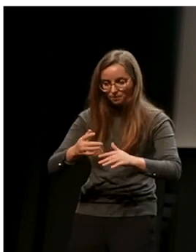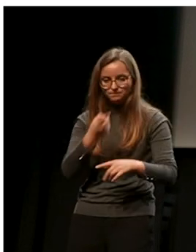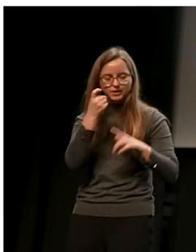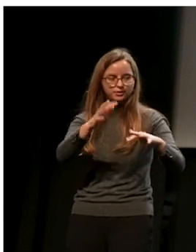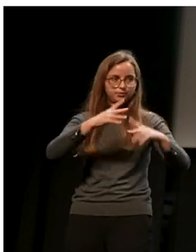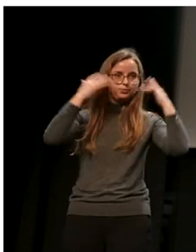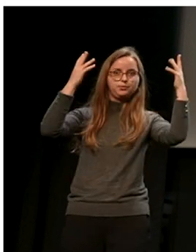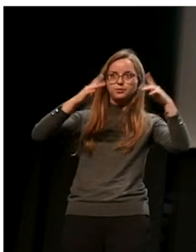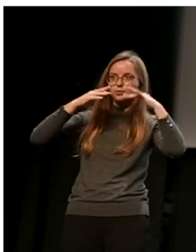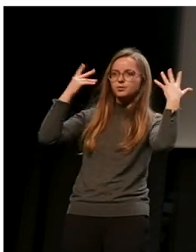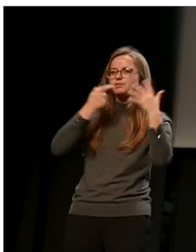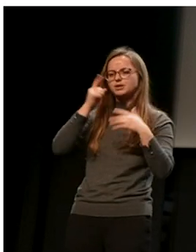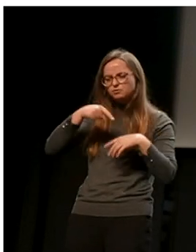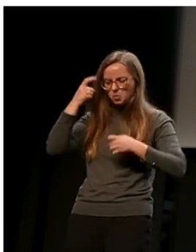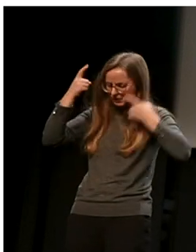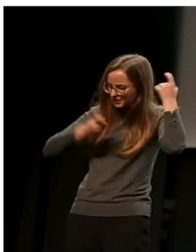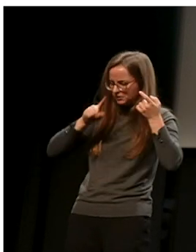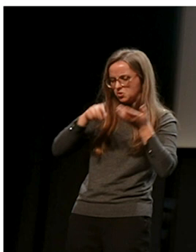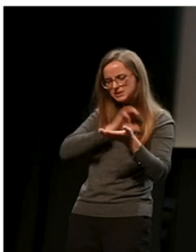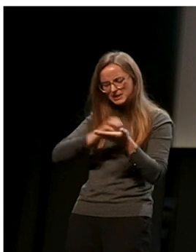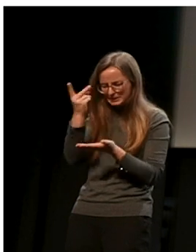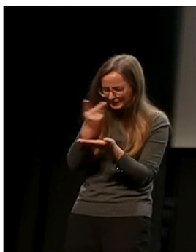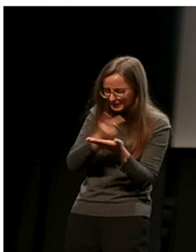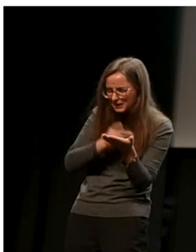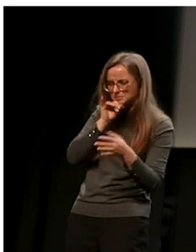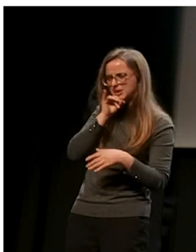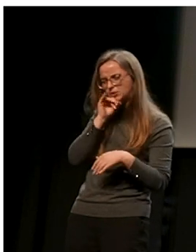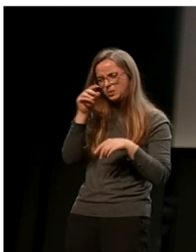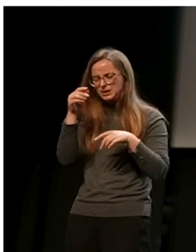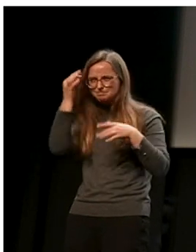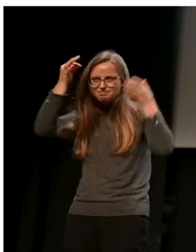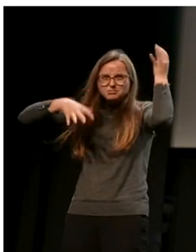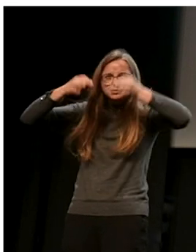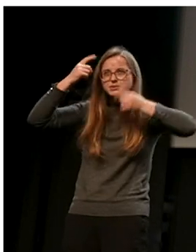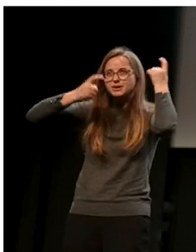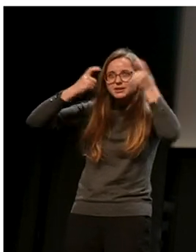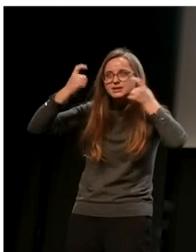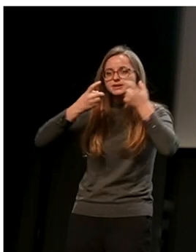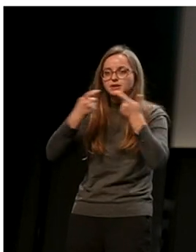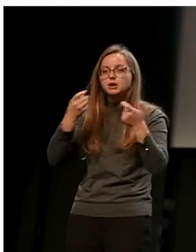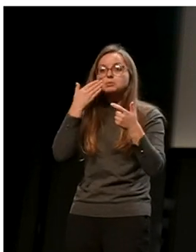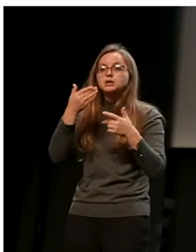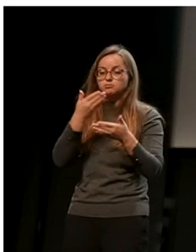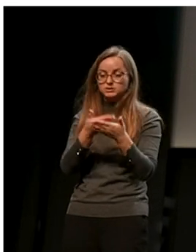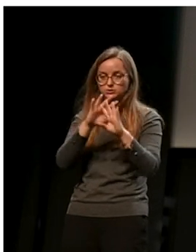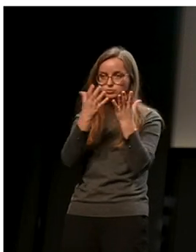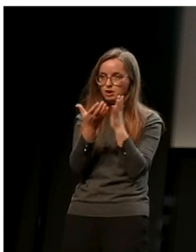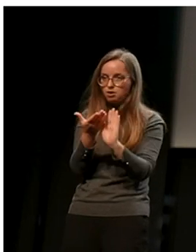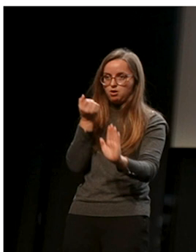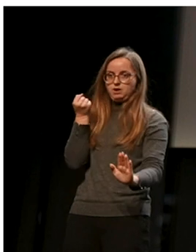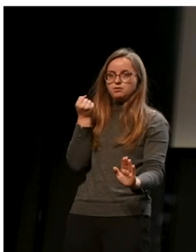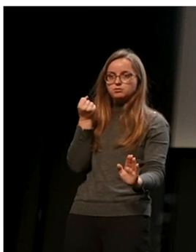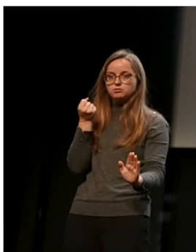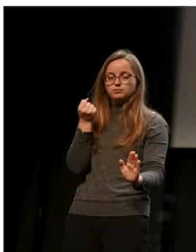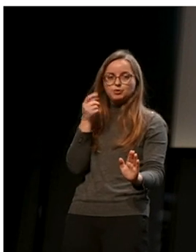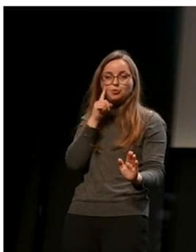chie sur son papier et son crayon. Si on a plus ça, si on a plus cette démarche-là jeune, parce